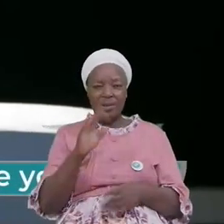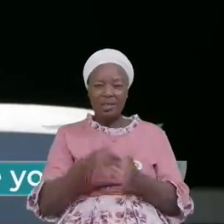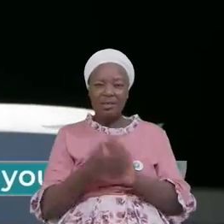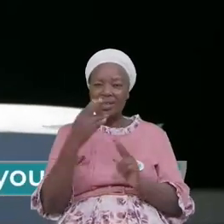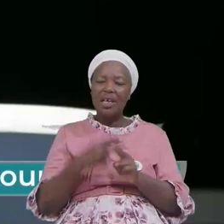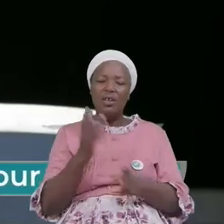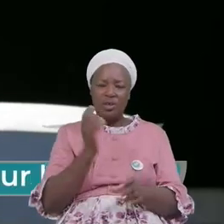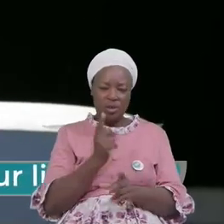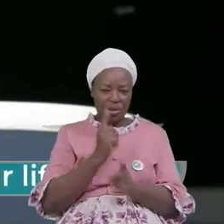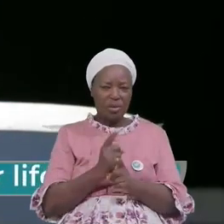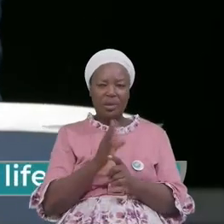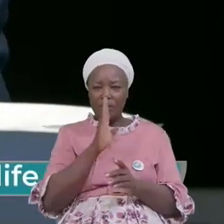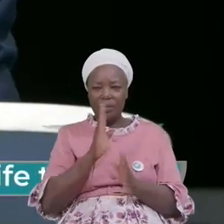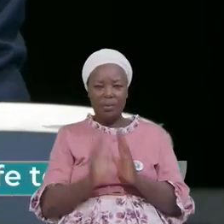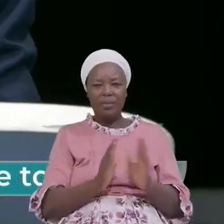Prépare-toi.